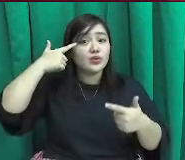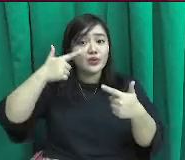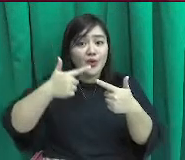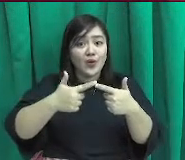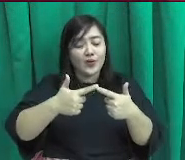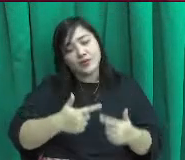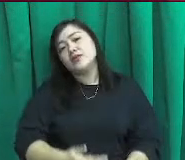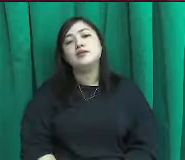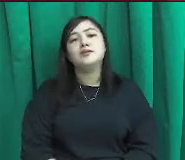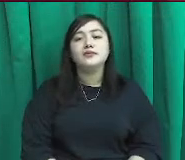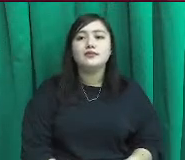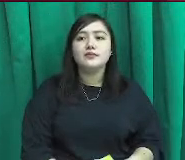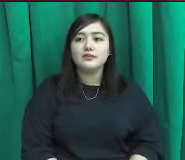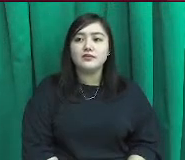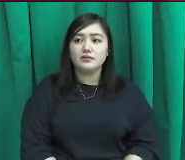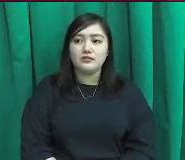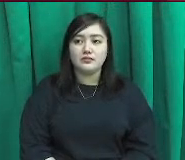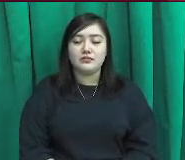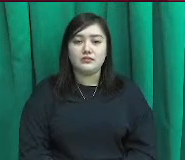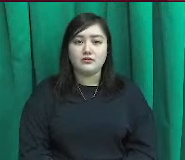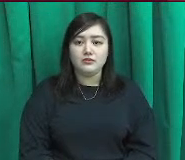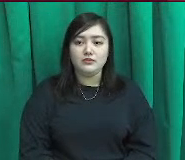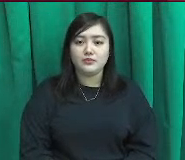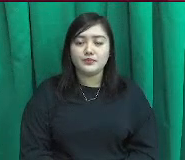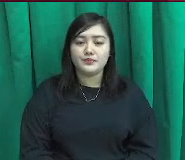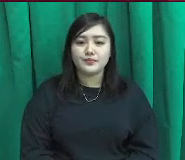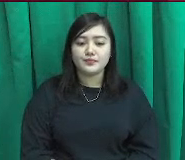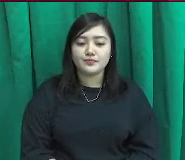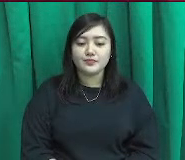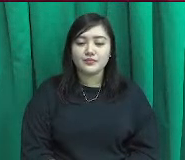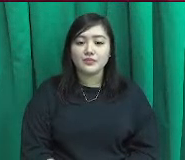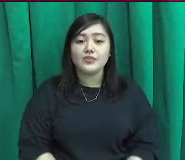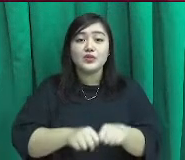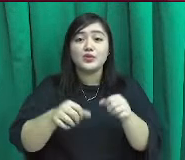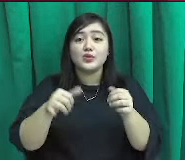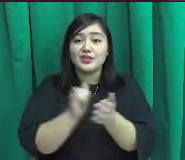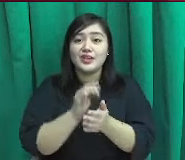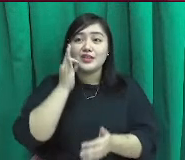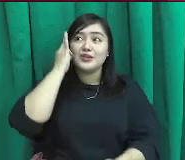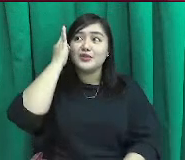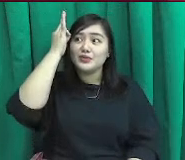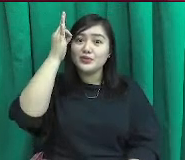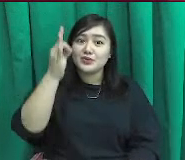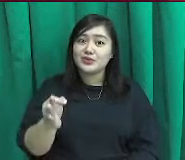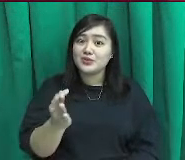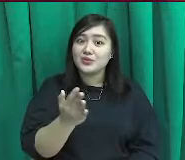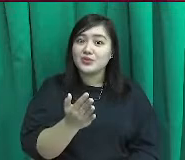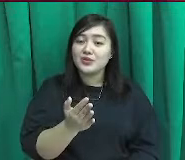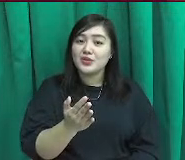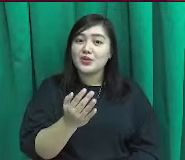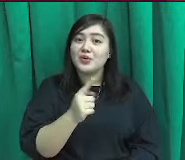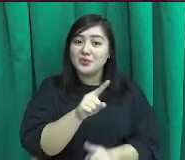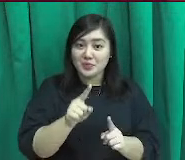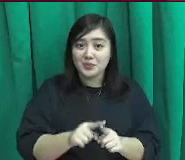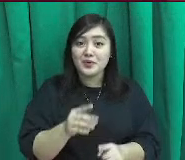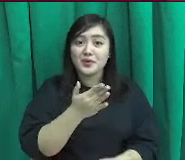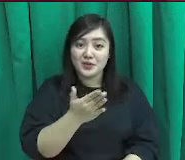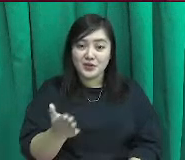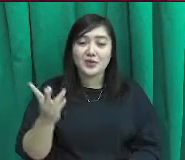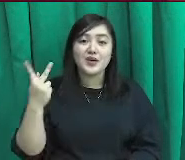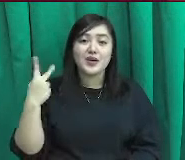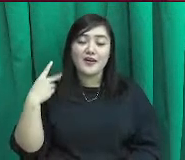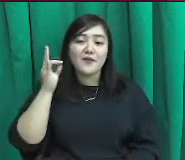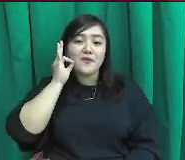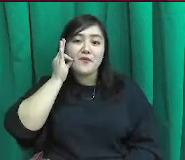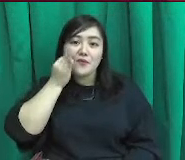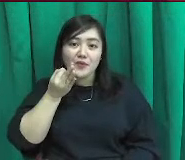yun talaga yun. Para nang sa ganun, pagdating ng araw, pag namunga yan, ay hindi ka mahirapan mamitas. Yeah. Alright? Kasi pag